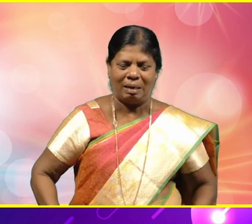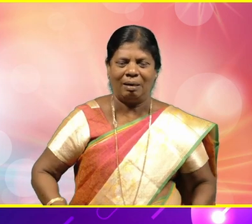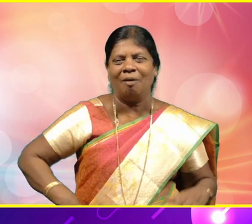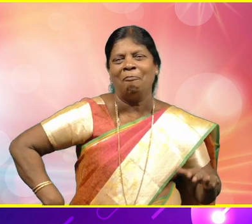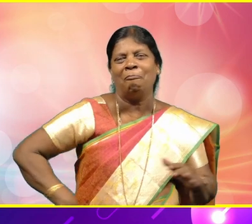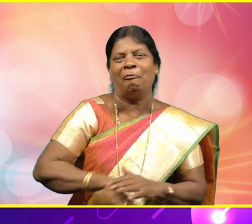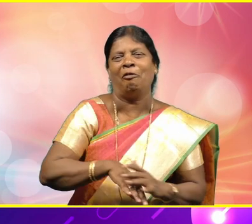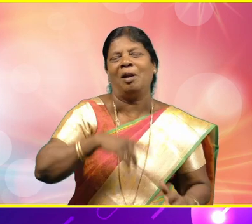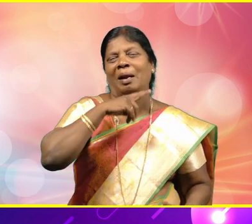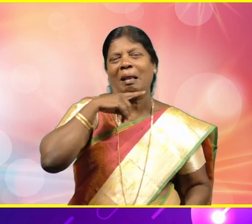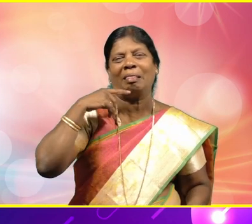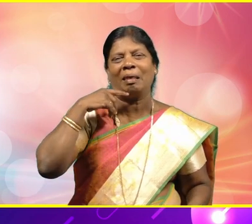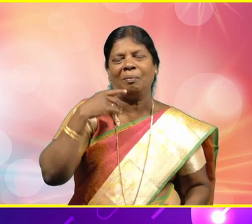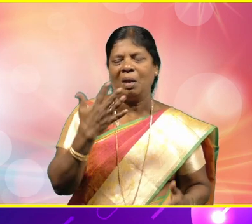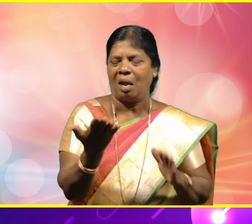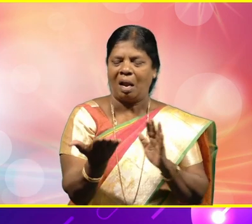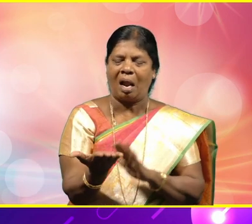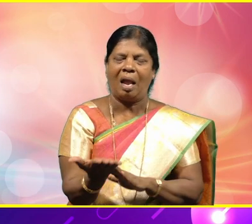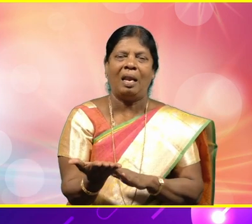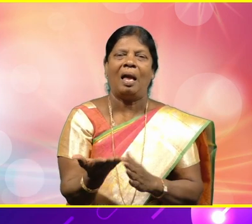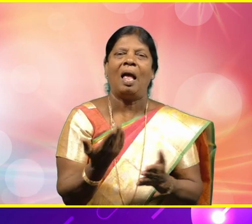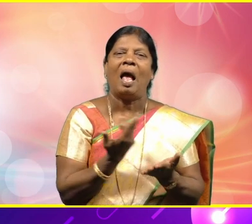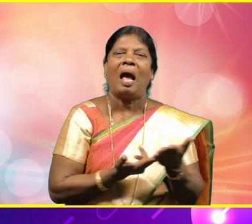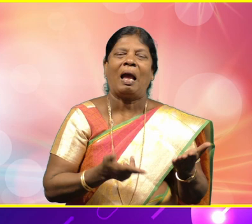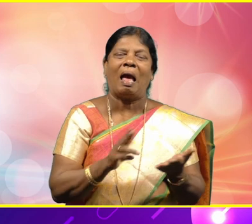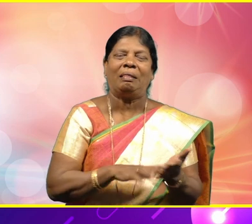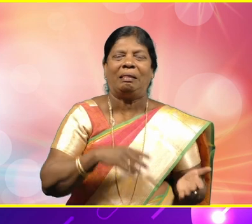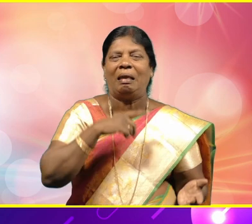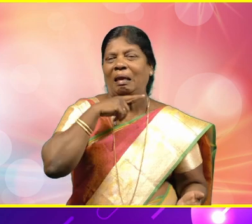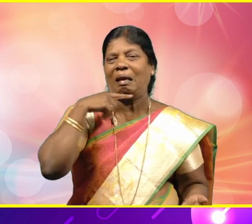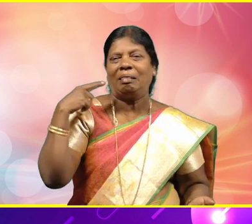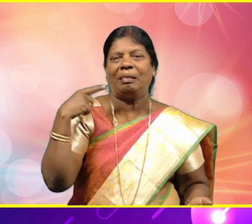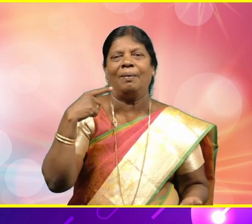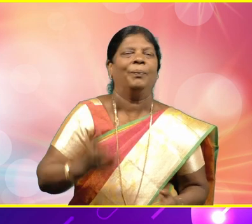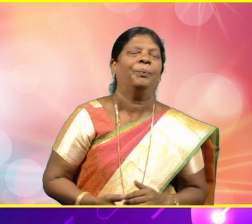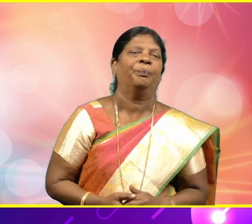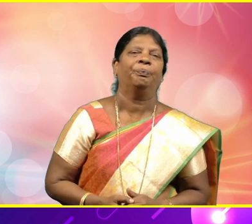இரத்தமாகிவிட்டது. இவன் கையில் வைத்திருந்த கத்தியும் இரத்தமாகிவிட்டது.